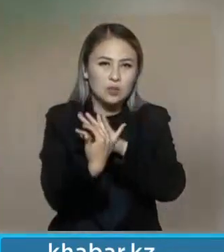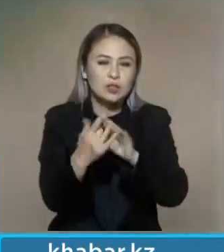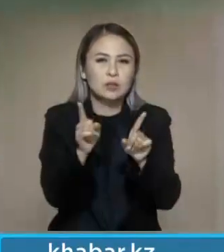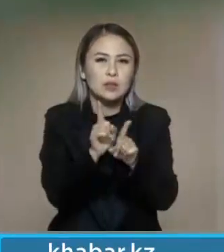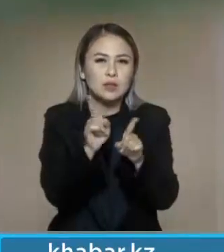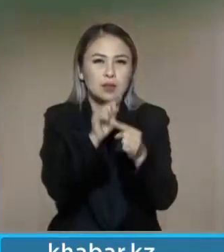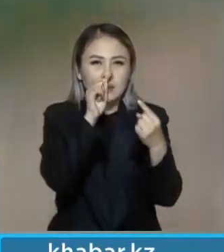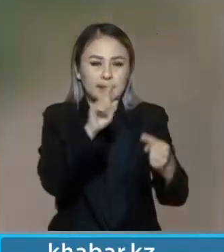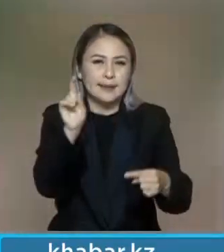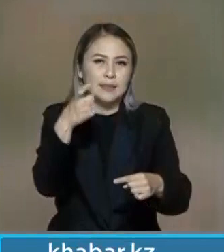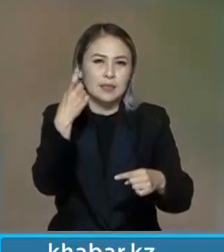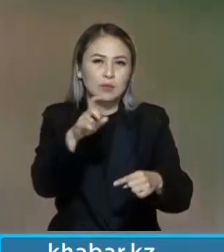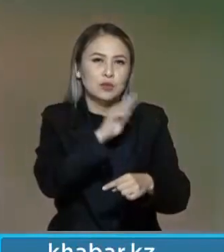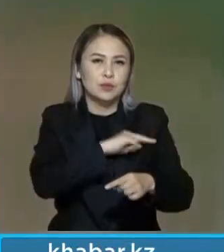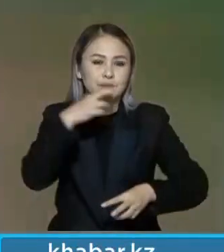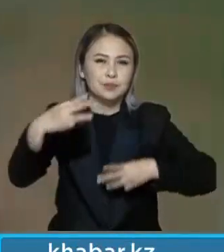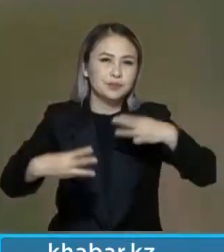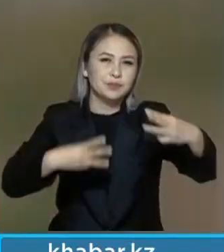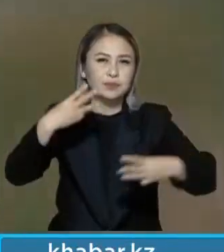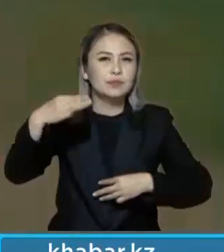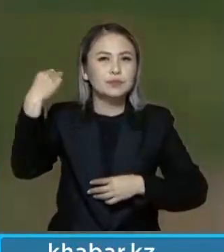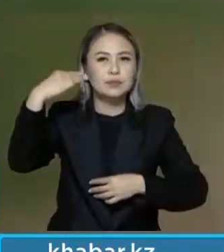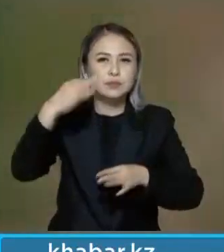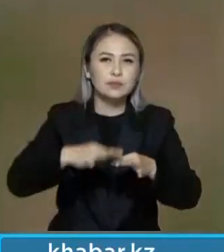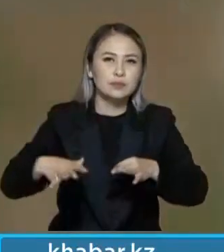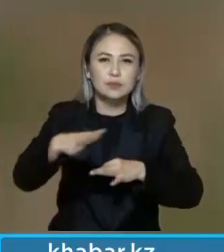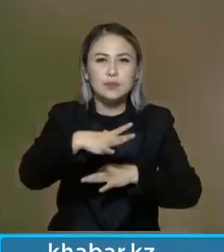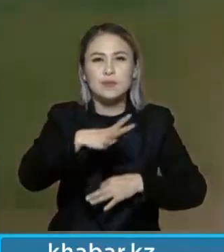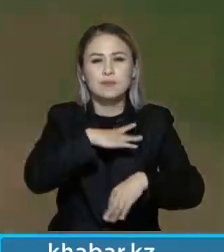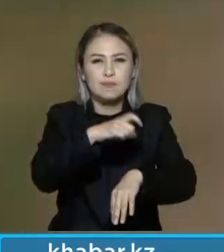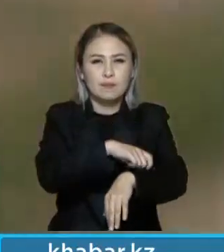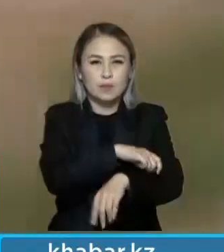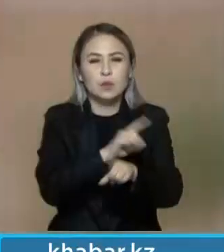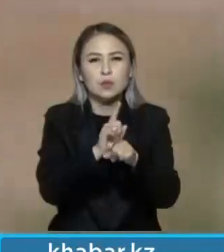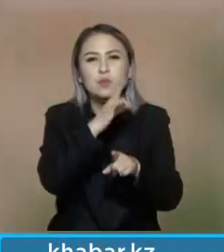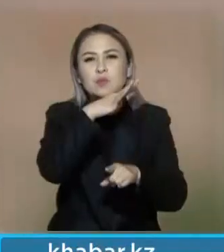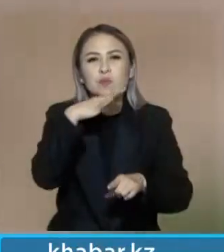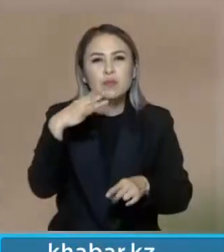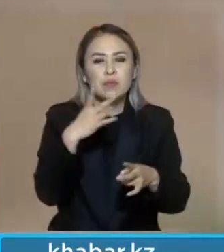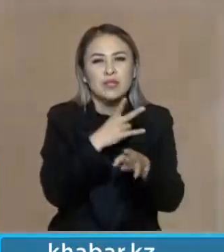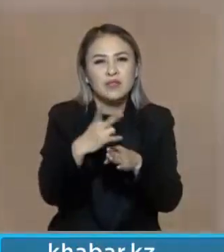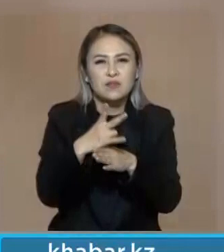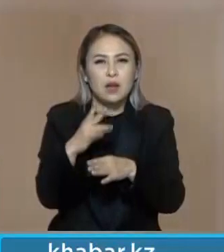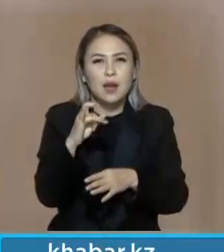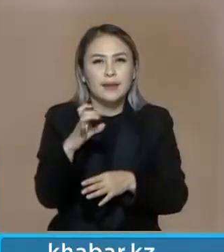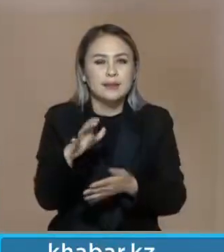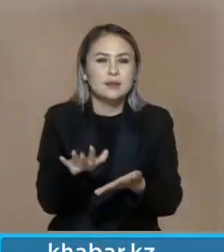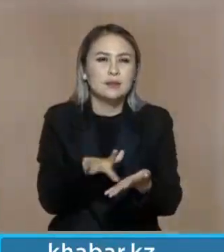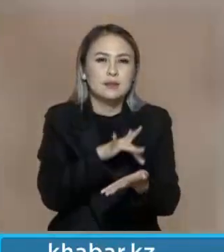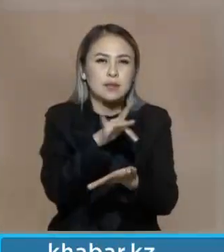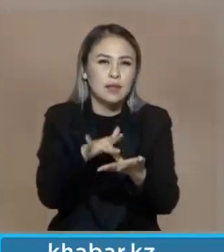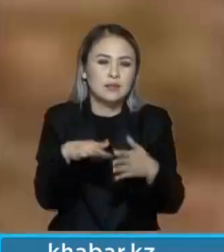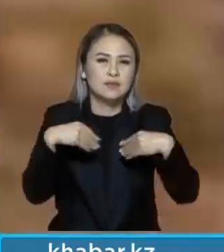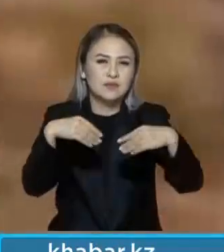ауылда жәндікке қарсы химиялық өңдеу жұмыстары жүргізіліп жатыр. Түркістан облысында да шегіртке азаяр емес. Зиянкестер Арыс қаласындағы бақша